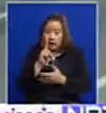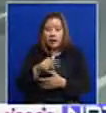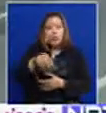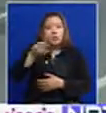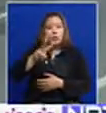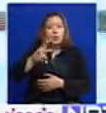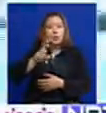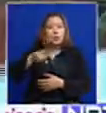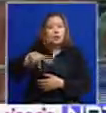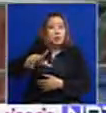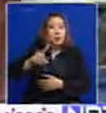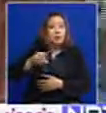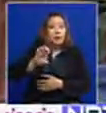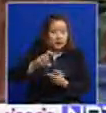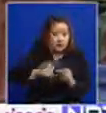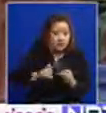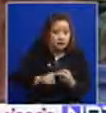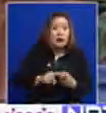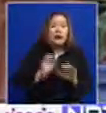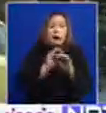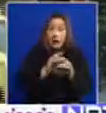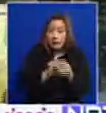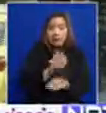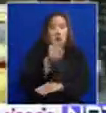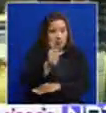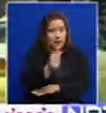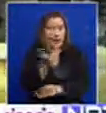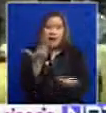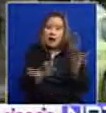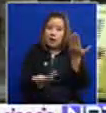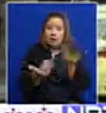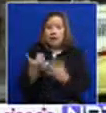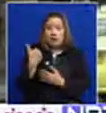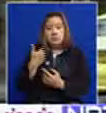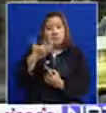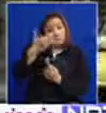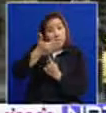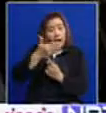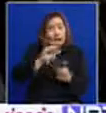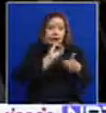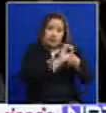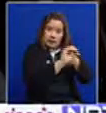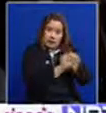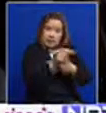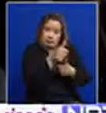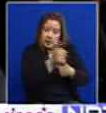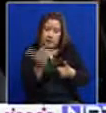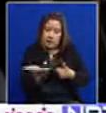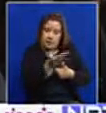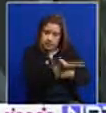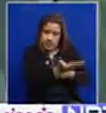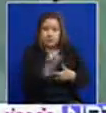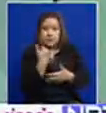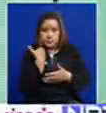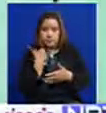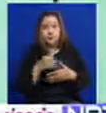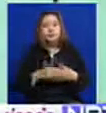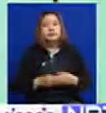เสริฐมนูกิจและถนนราชพาวังหินแทนโดยมีป้ายแนะนำทางเลี่ยงของการรถไฟแห่งประเทศไทยอยู่3เส้นท